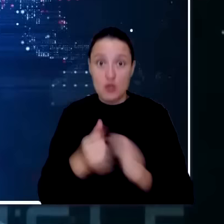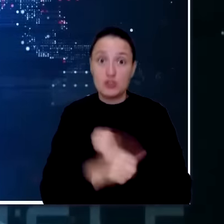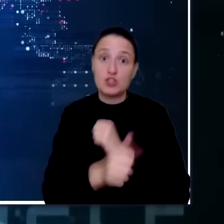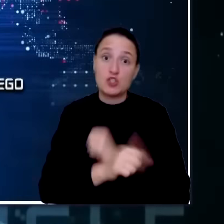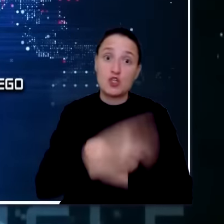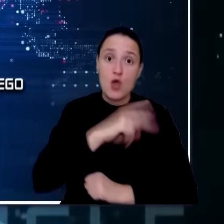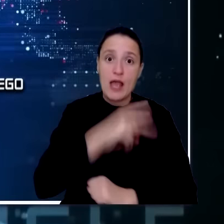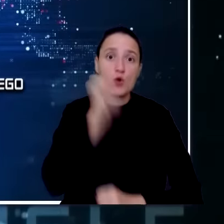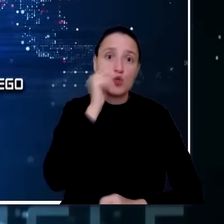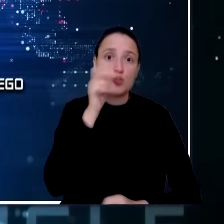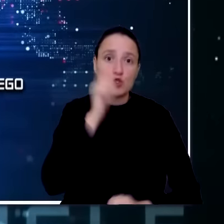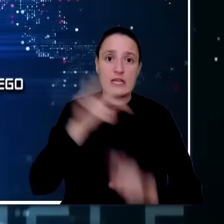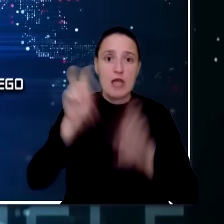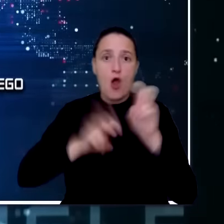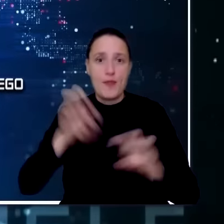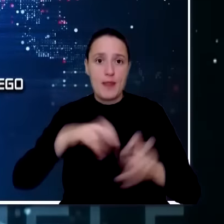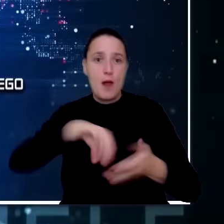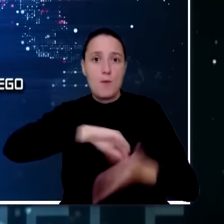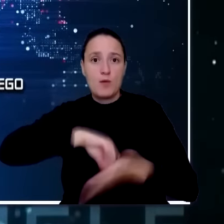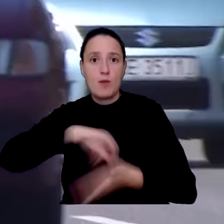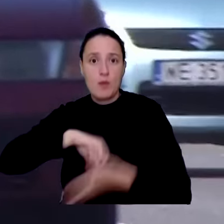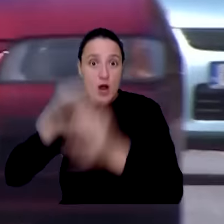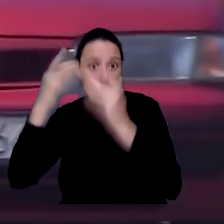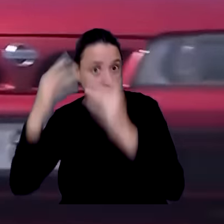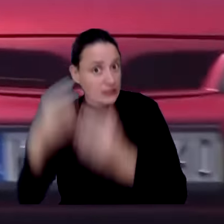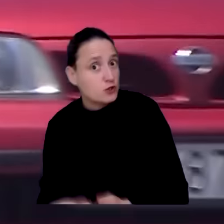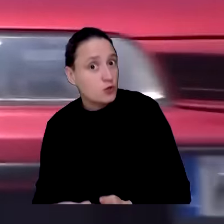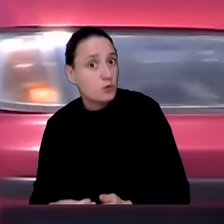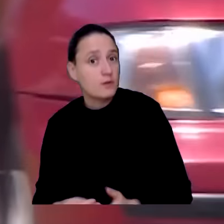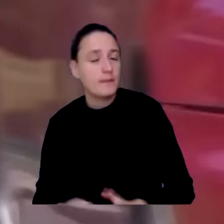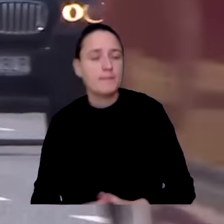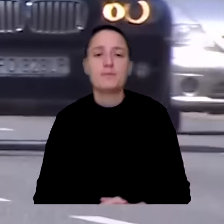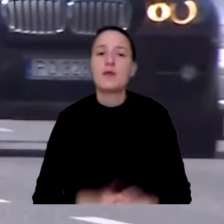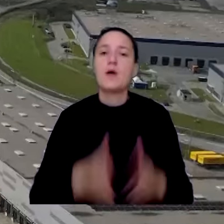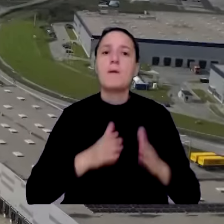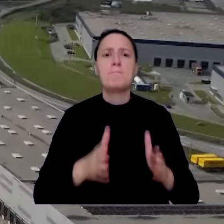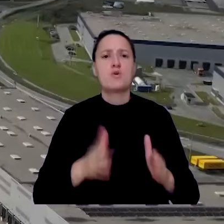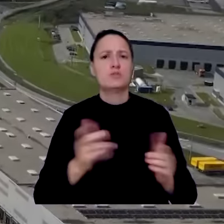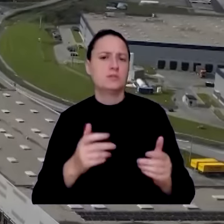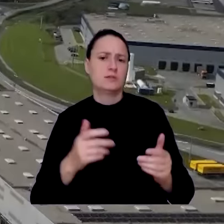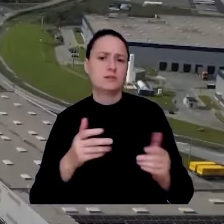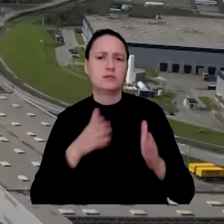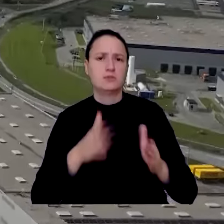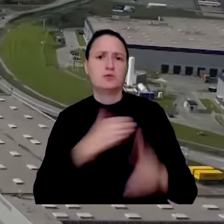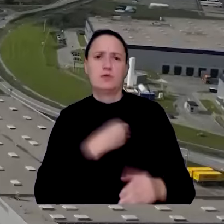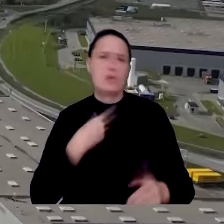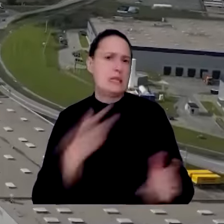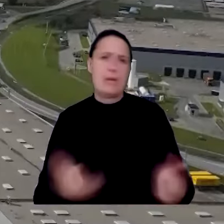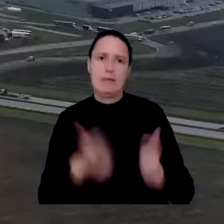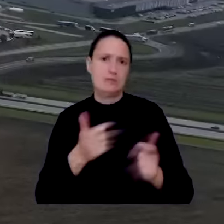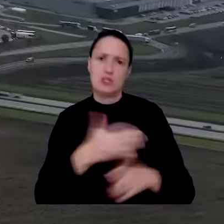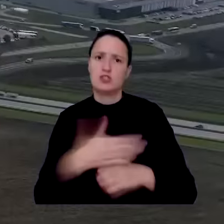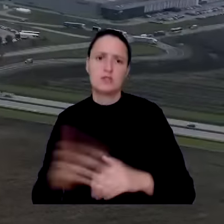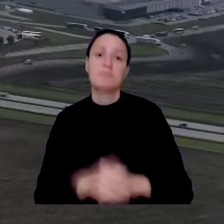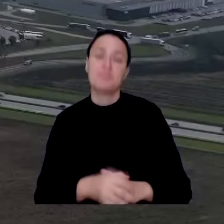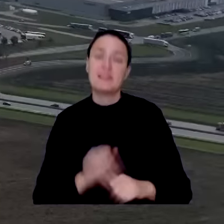które otrzymał te po 60 euro za dobę od ekspertów? Polskie drogi cały czas są bardzo niebezpieczne. Jak wynika z najnowszego sondażu United